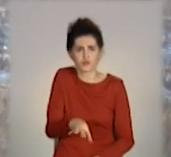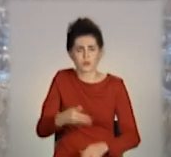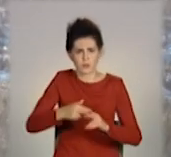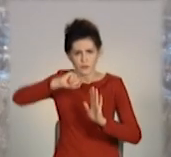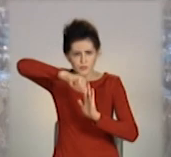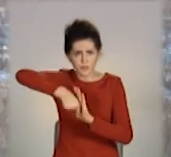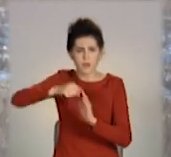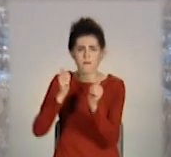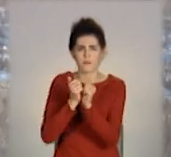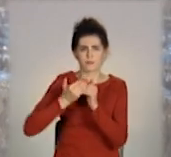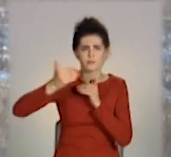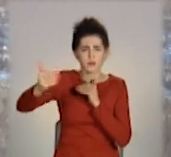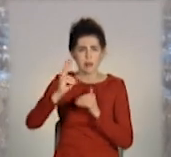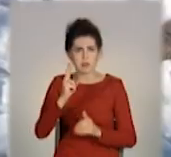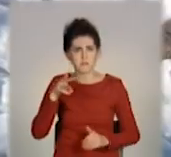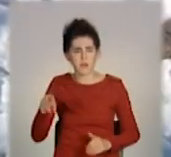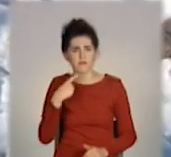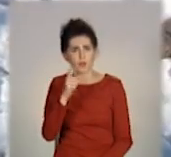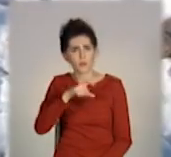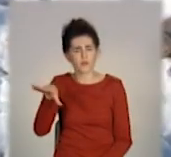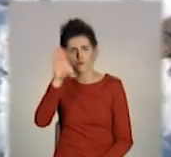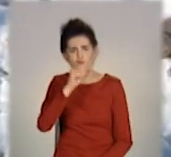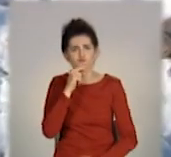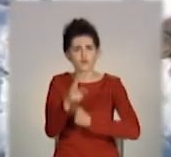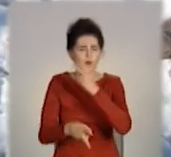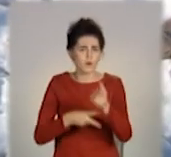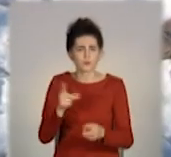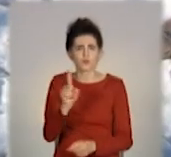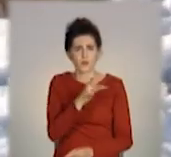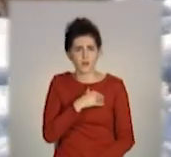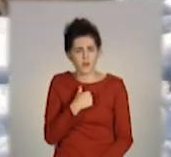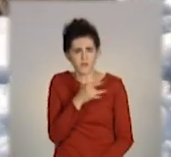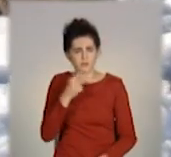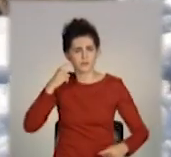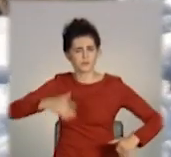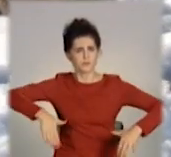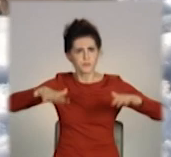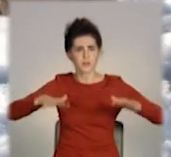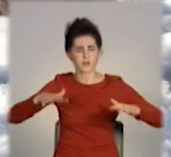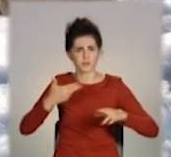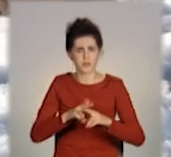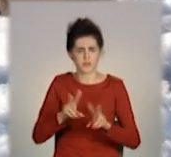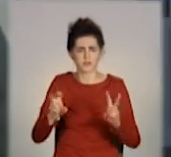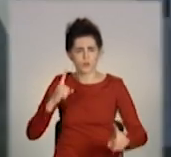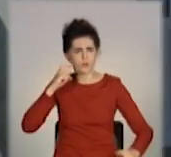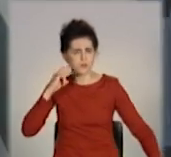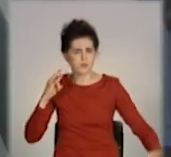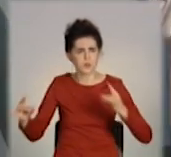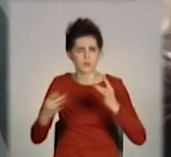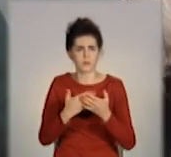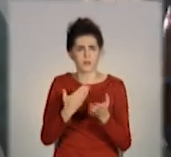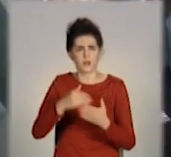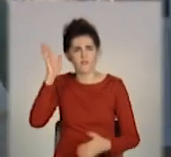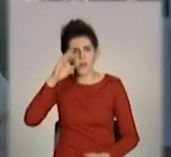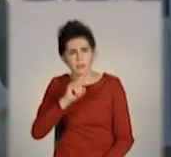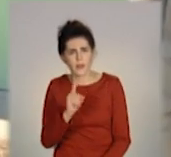за кілька кілометрів. Місцеві жаліються, село і так ніби час від часу підскакує. Гідроудари тут роблять. Води не буде,